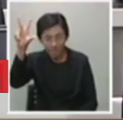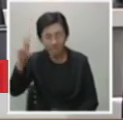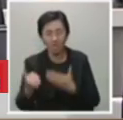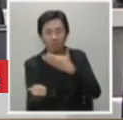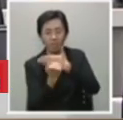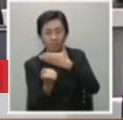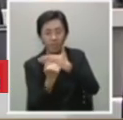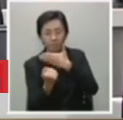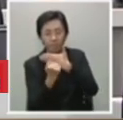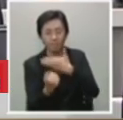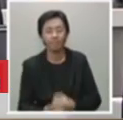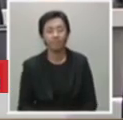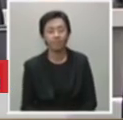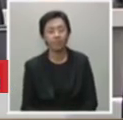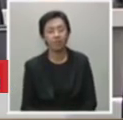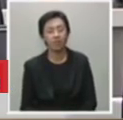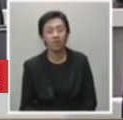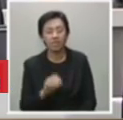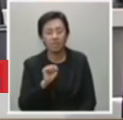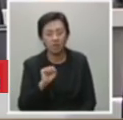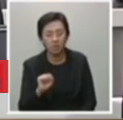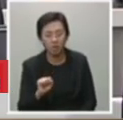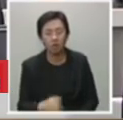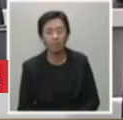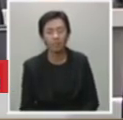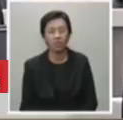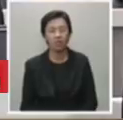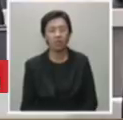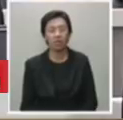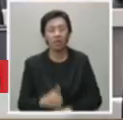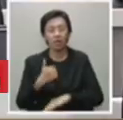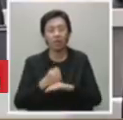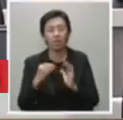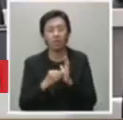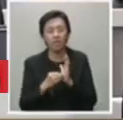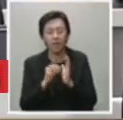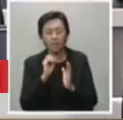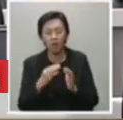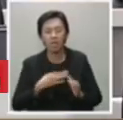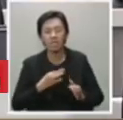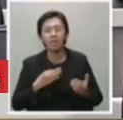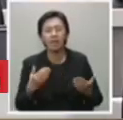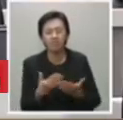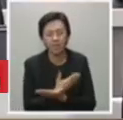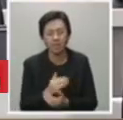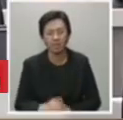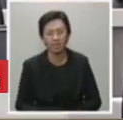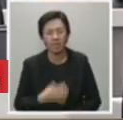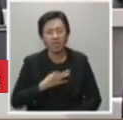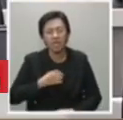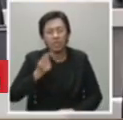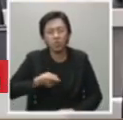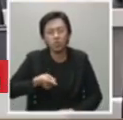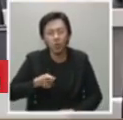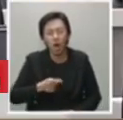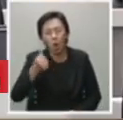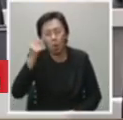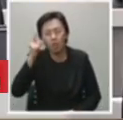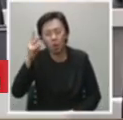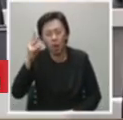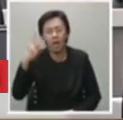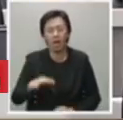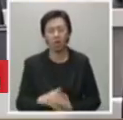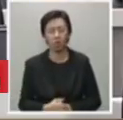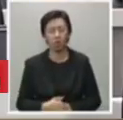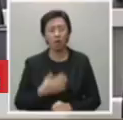ตึ้งตึ้งตึ้งท่านสสผู้ใหญ่ในกรุงเทพก็บอกให้ท่านช่วยเปลี่ยนชุดหน่อยเถอะท่านใส่ชุดเดิมมา2วันแล้วผ